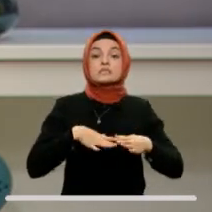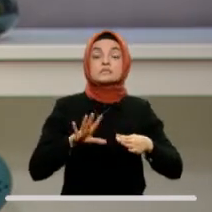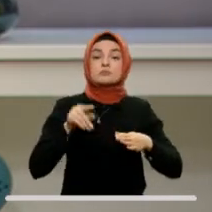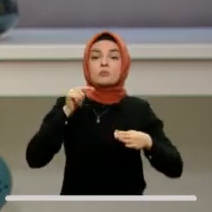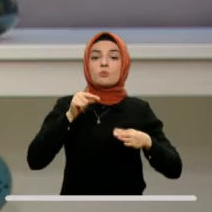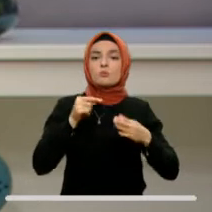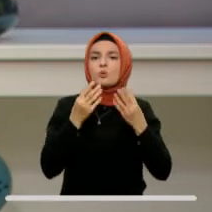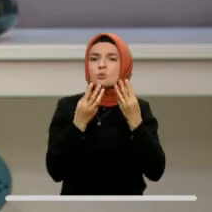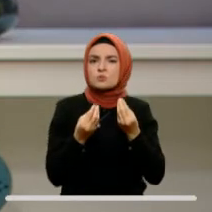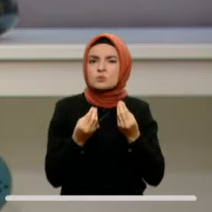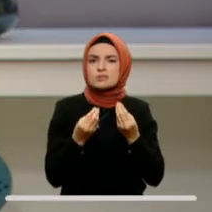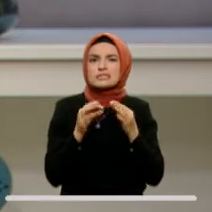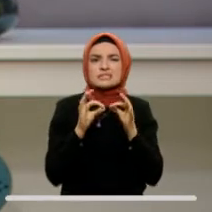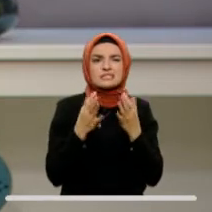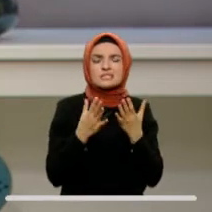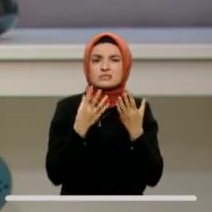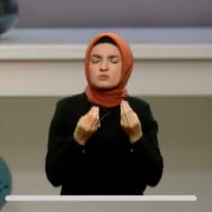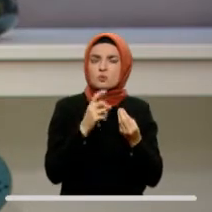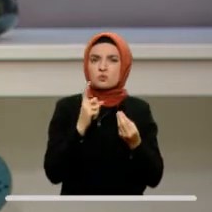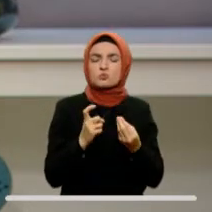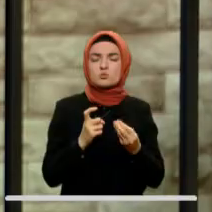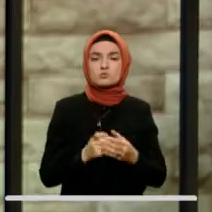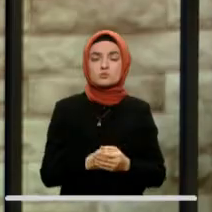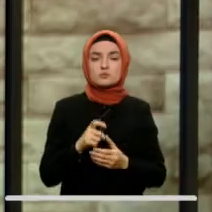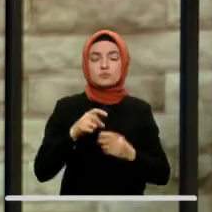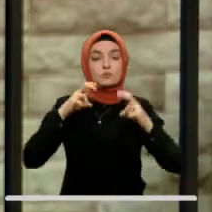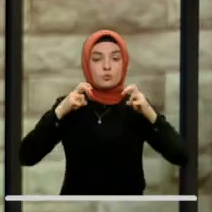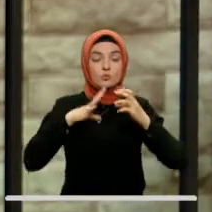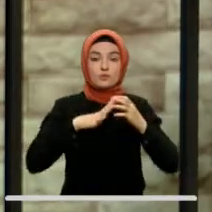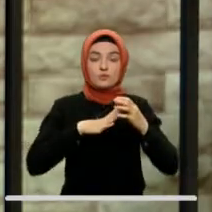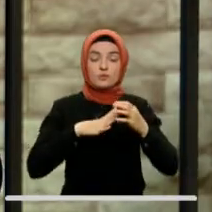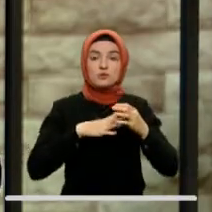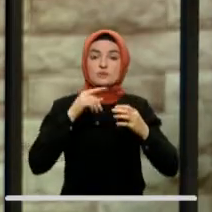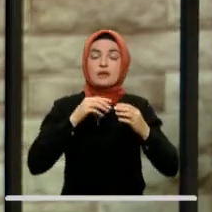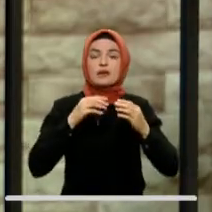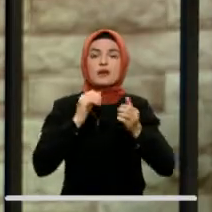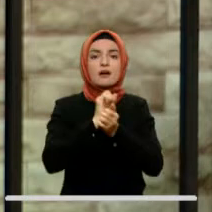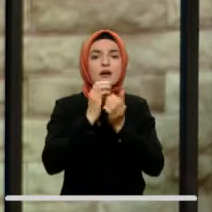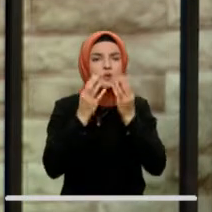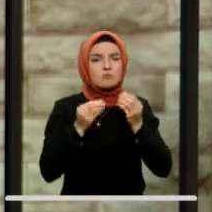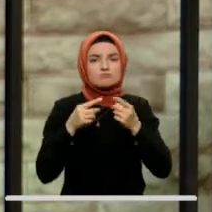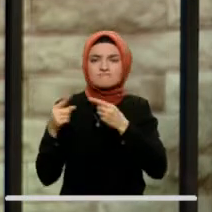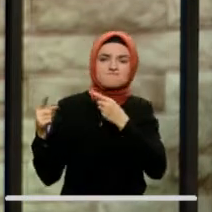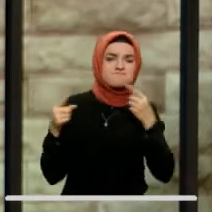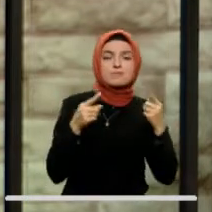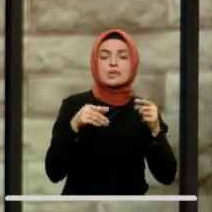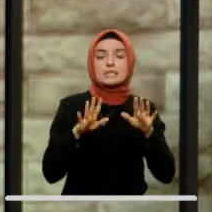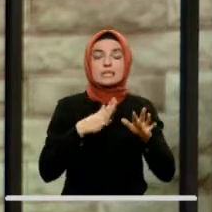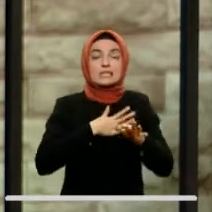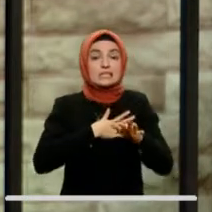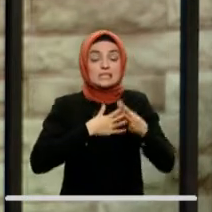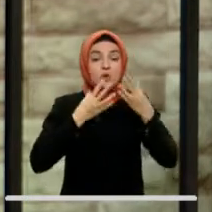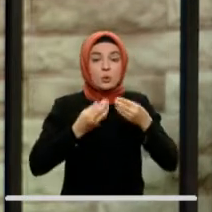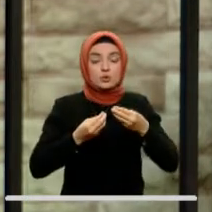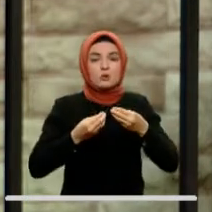tarz durumlarda neler öğreniyorsunuz? Şimdi burada şöyle bir konu var. Eğer aile olarak çok uç noktalarınız yoksa, mesela dini olarak farklı